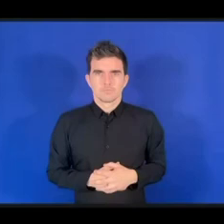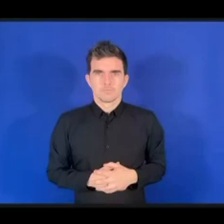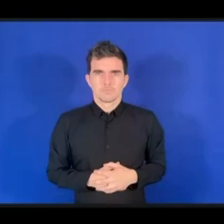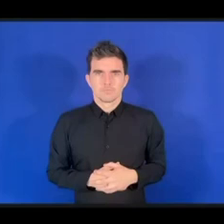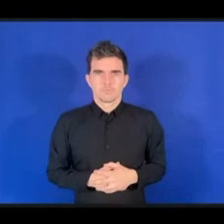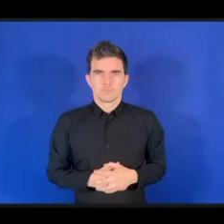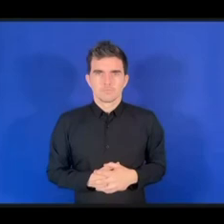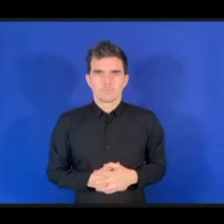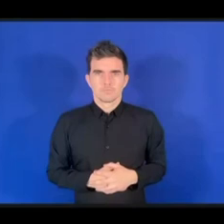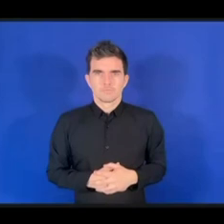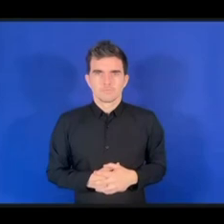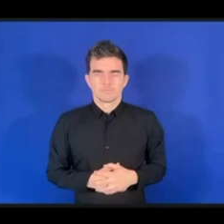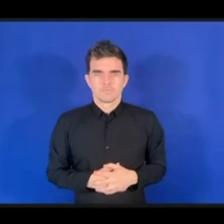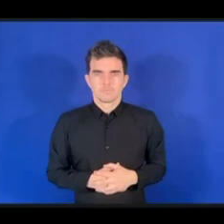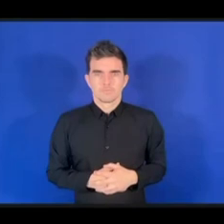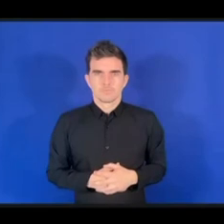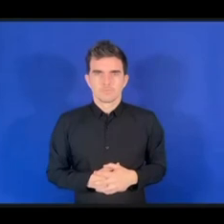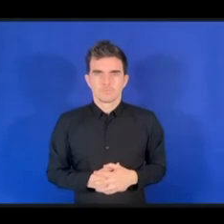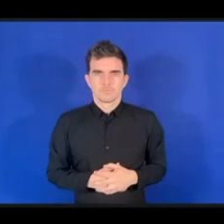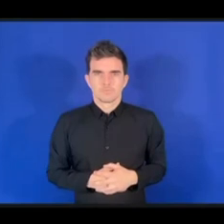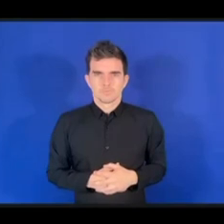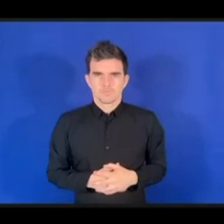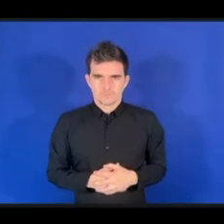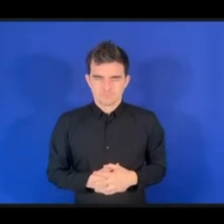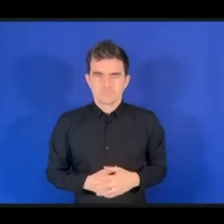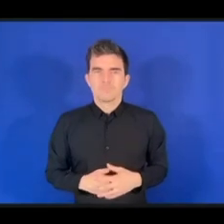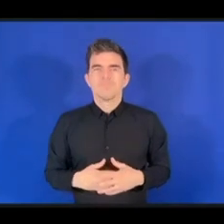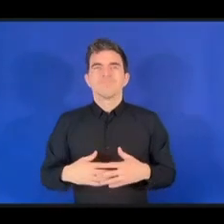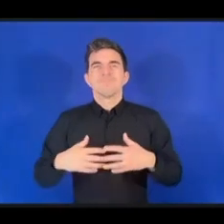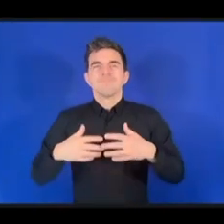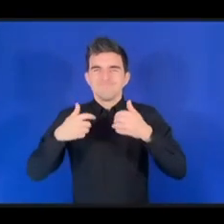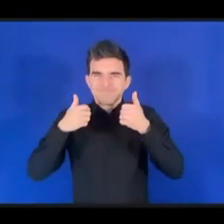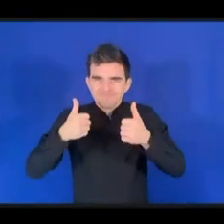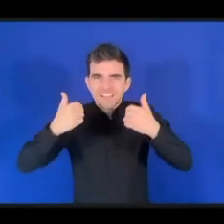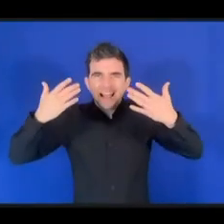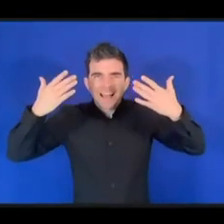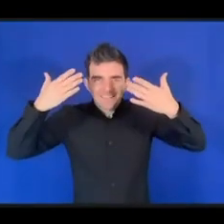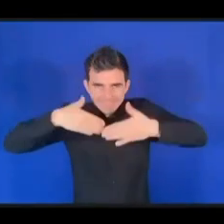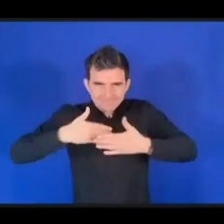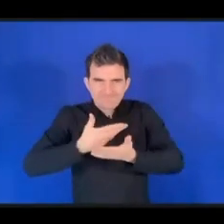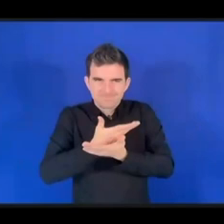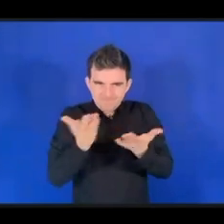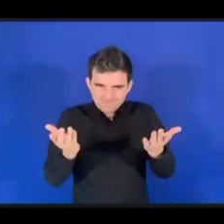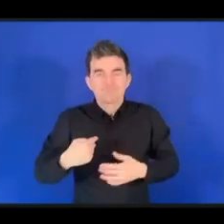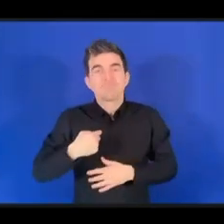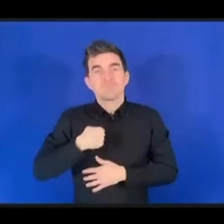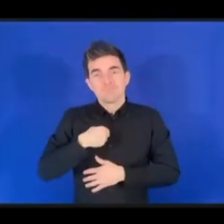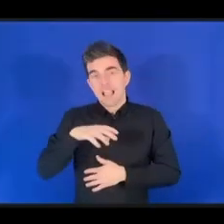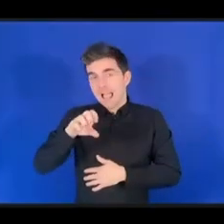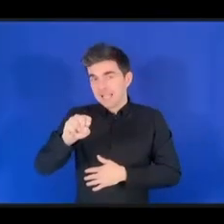بكلمتها مساء الخير اسمي سيلفيا كادينا